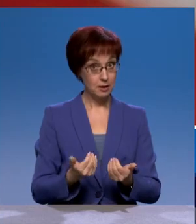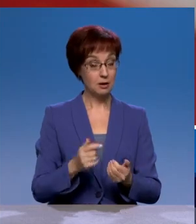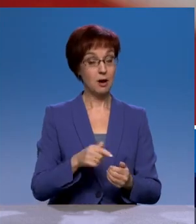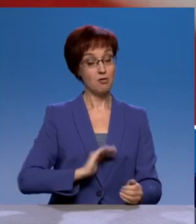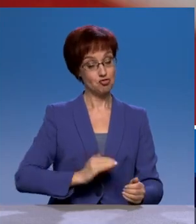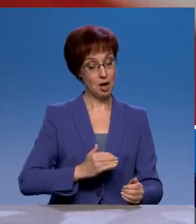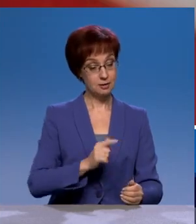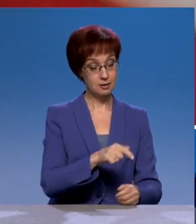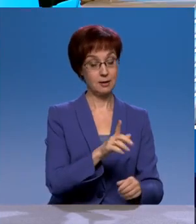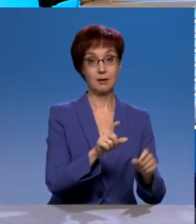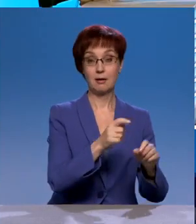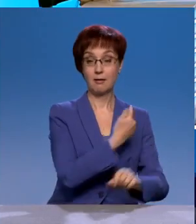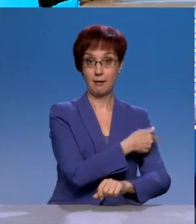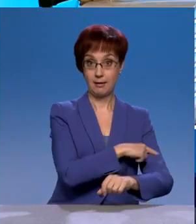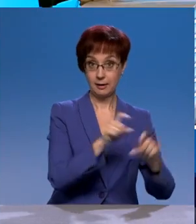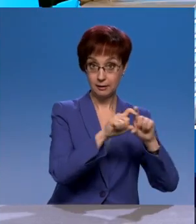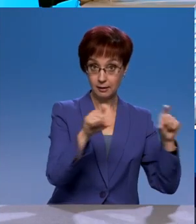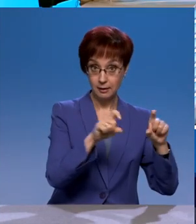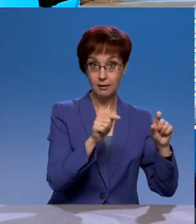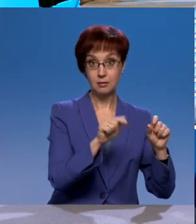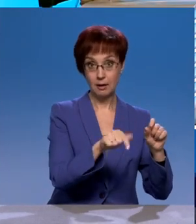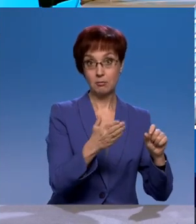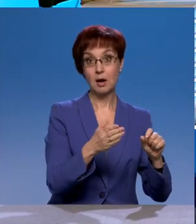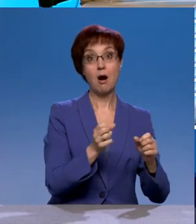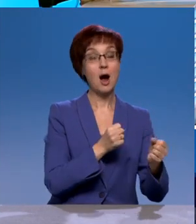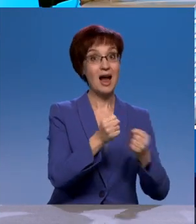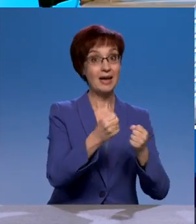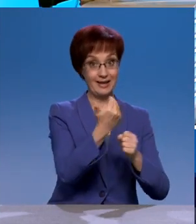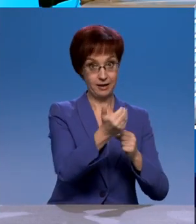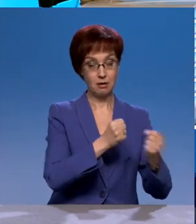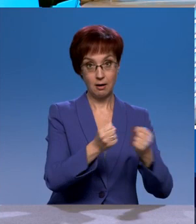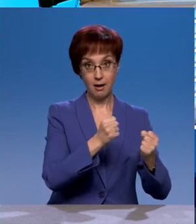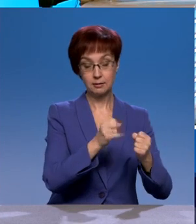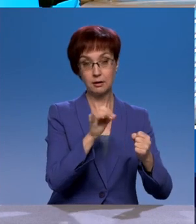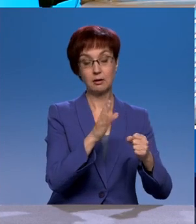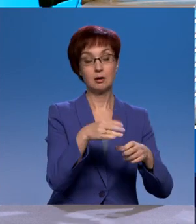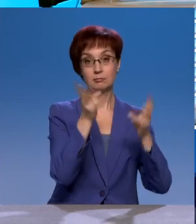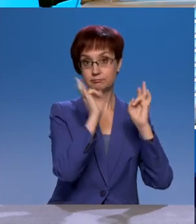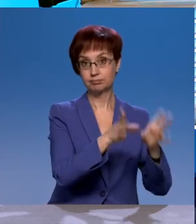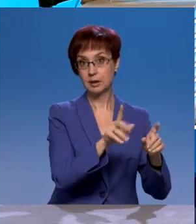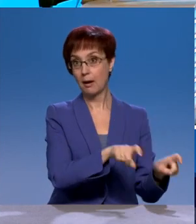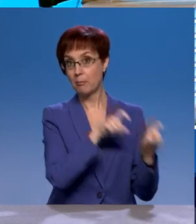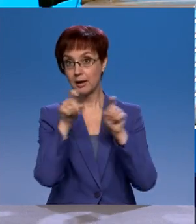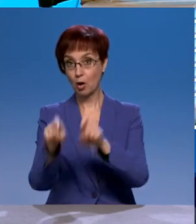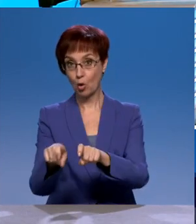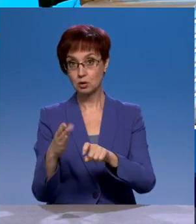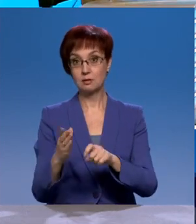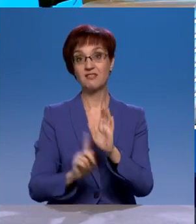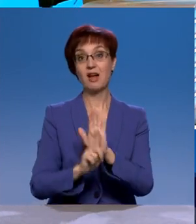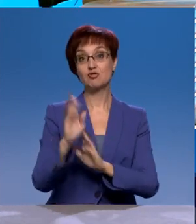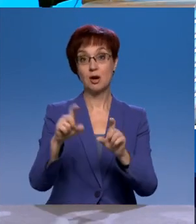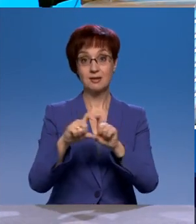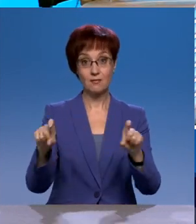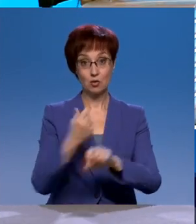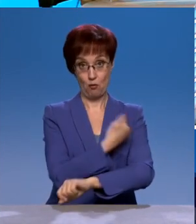медицинских организаций в государственные медицинские организации, в первичное звено, в поликлиники. И это хорошо, и это уже результат. Но только дальше